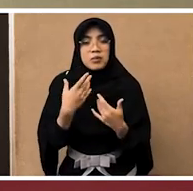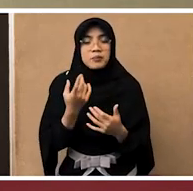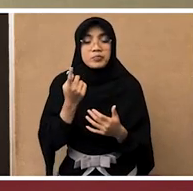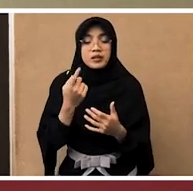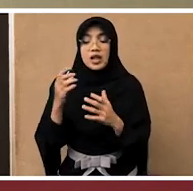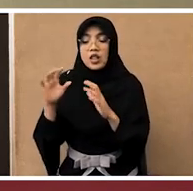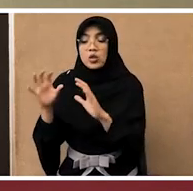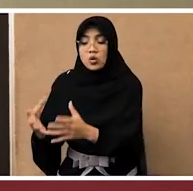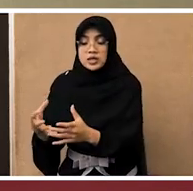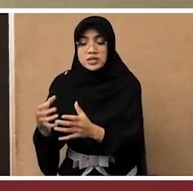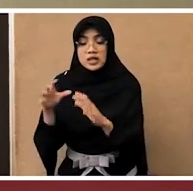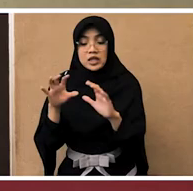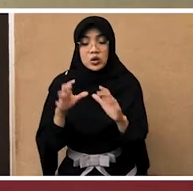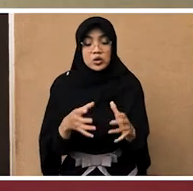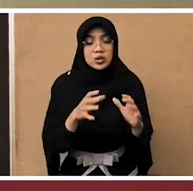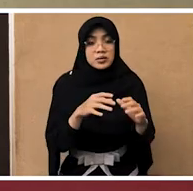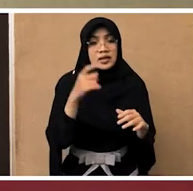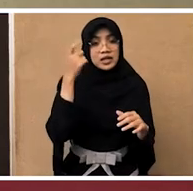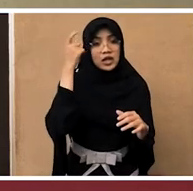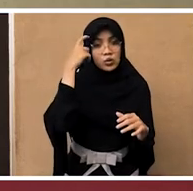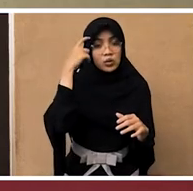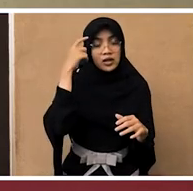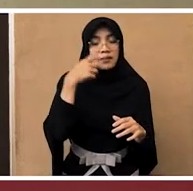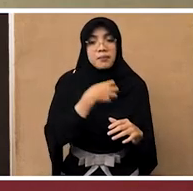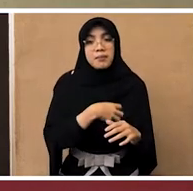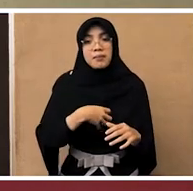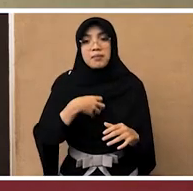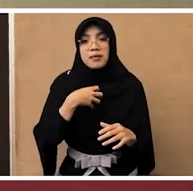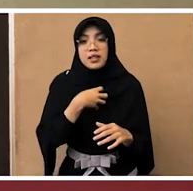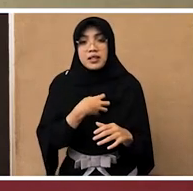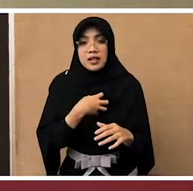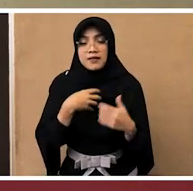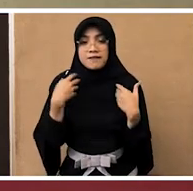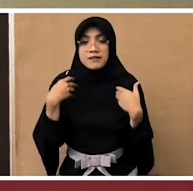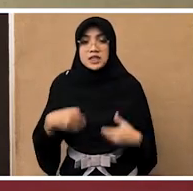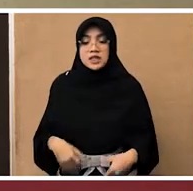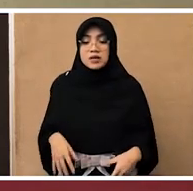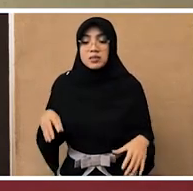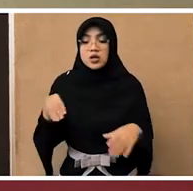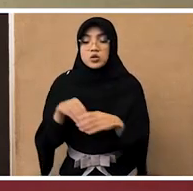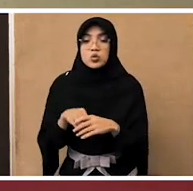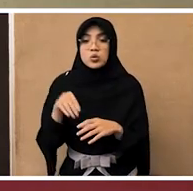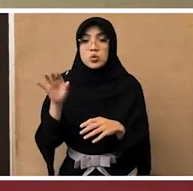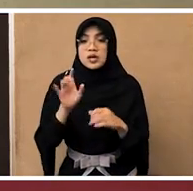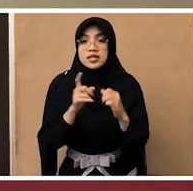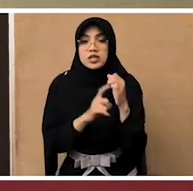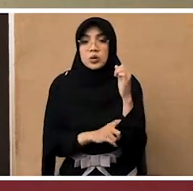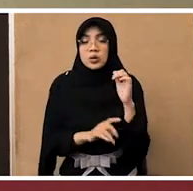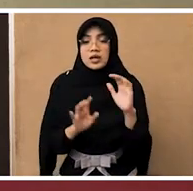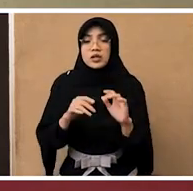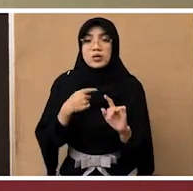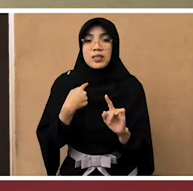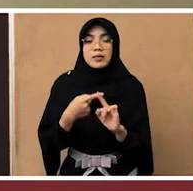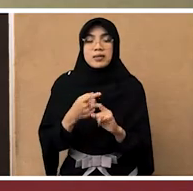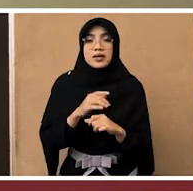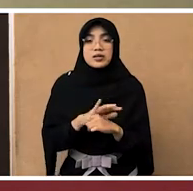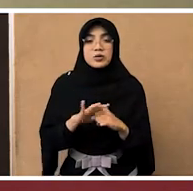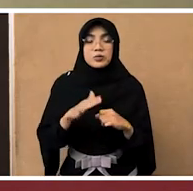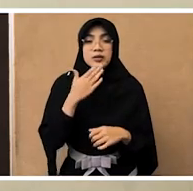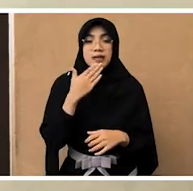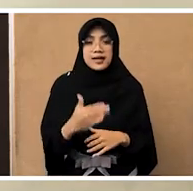kategorinya adalah intelektual dan mental yang fisik tidak masuk yang sesuai tidak masuk itu tambahannya